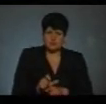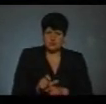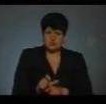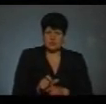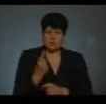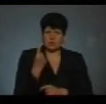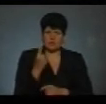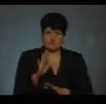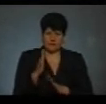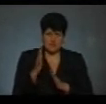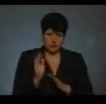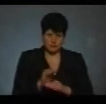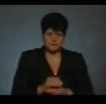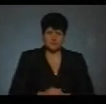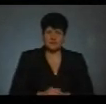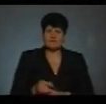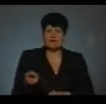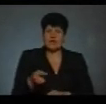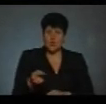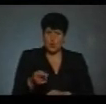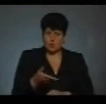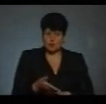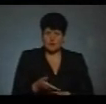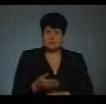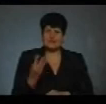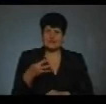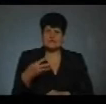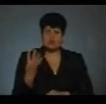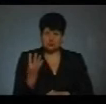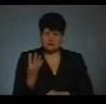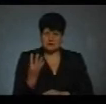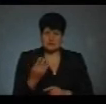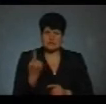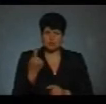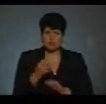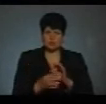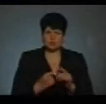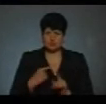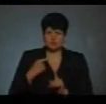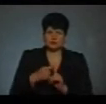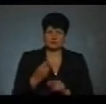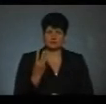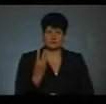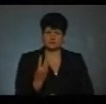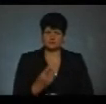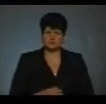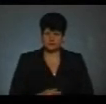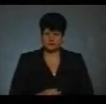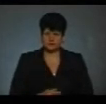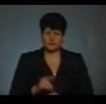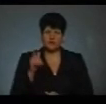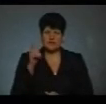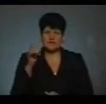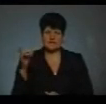1 випадок. В Тернополі 34, за добу збільшилася на 3 випадки.